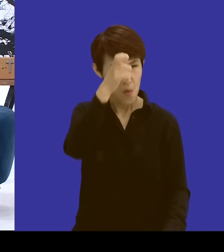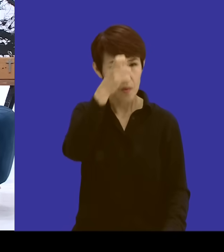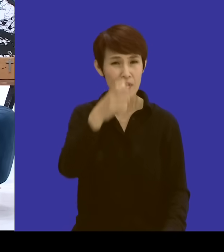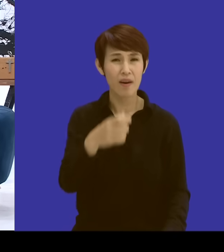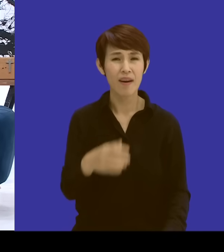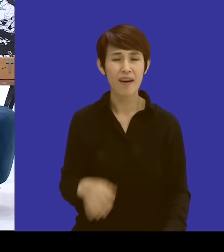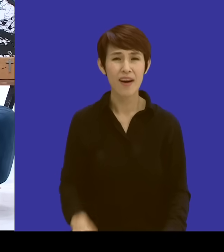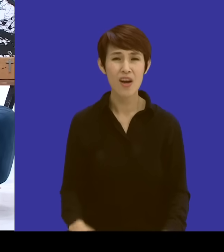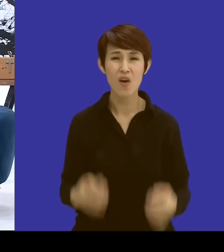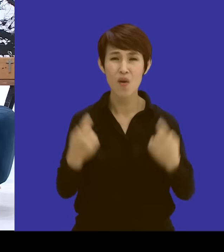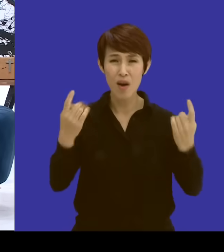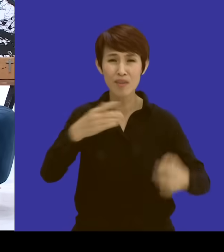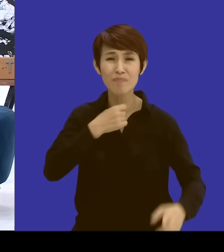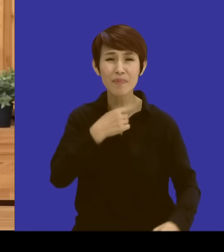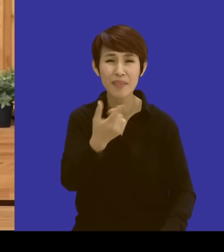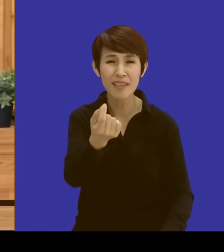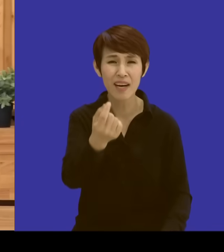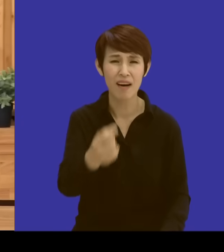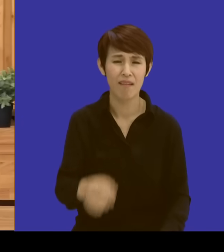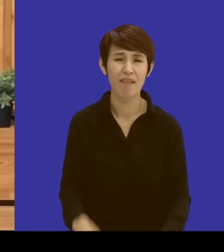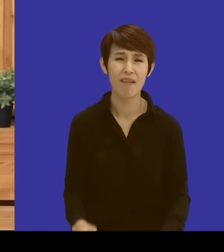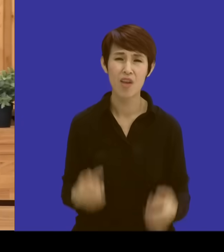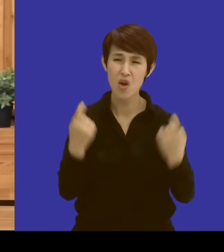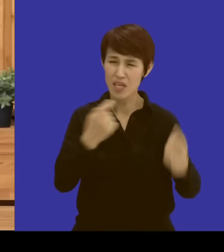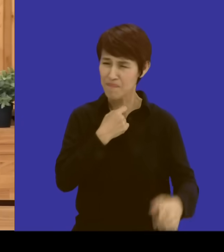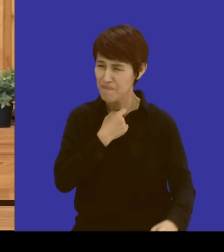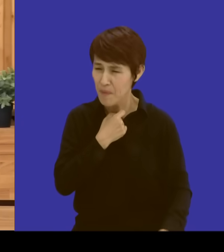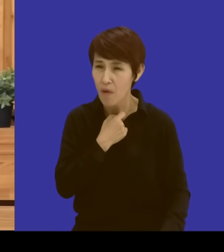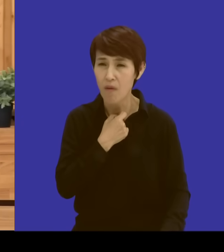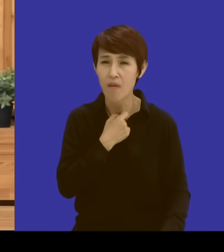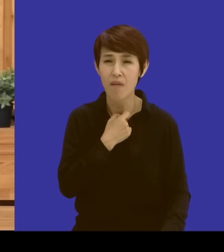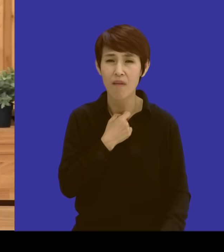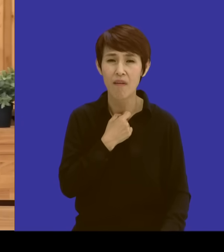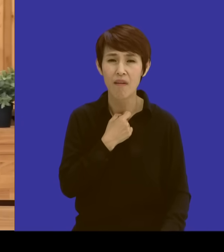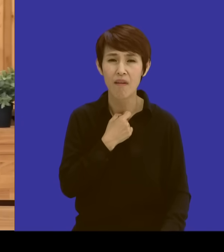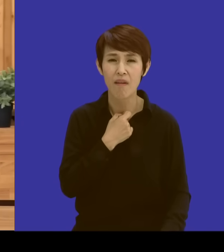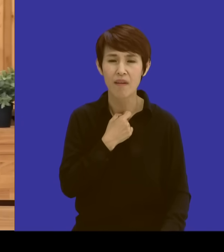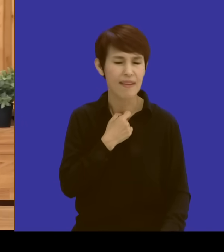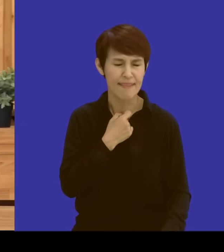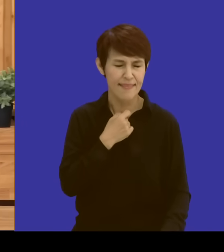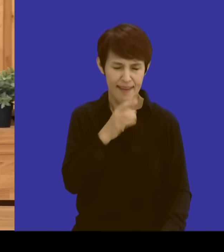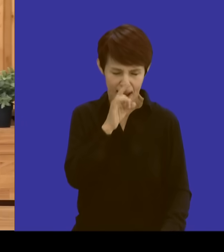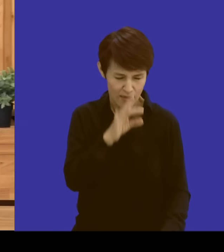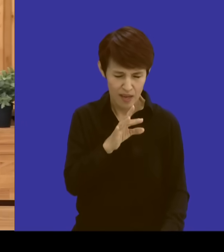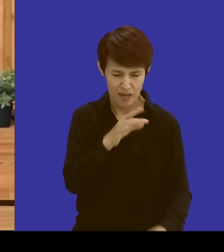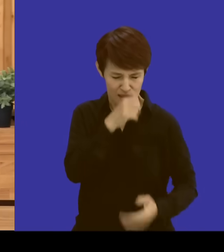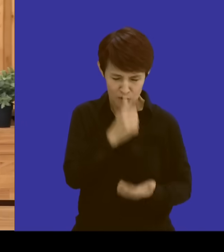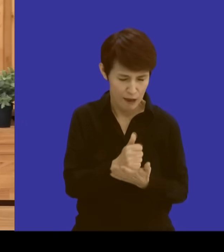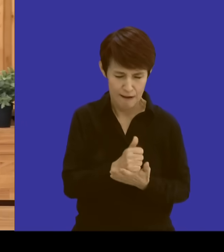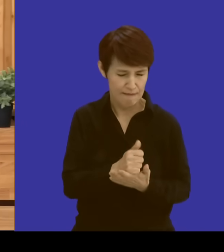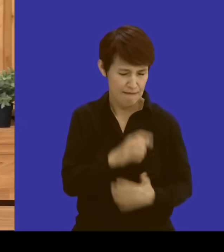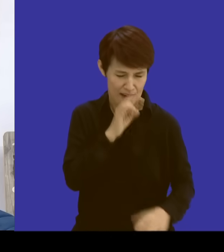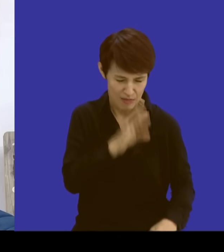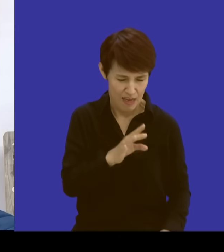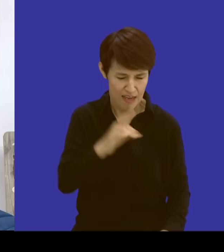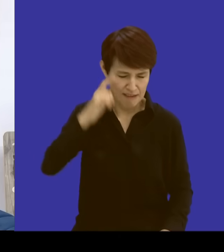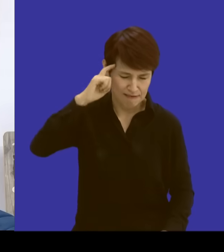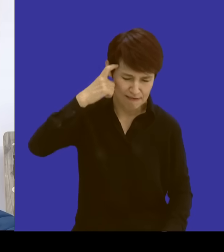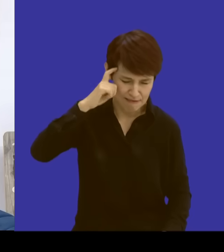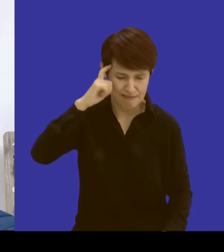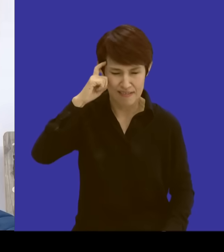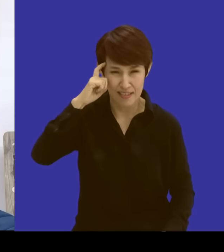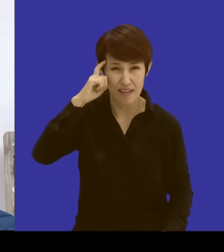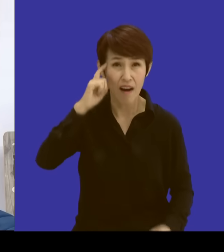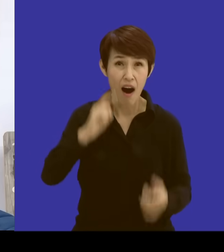싶지 않아요? 너무 가고 싶죠. 가고 싶은 사실은. 마음이 100인데 그렇죠. 스스로 안 돼. 이건 죄야라고 그렇죠. 120이 누르는 거 아니에요?